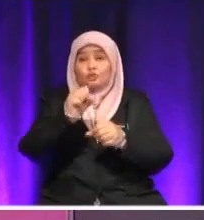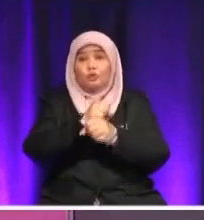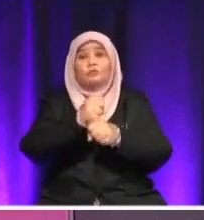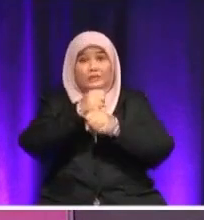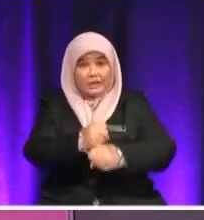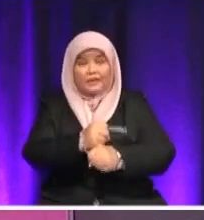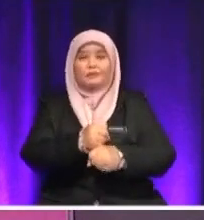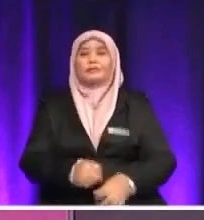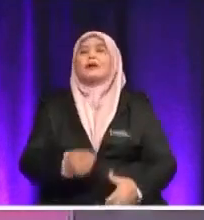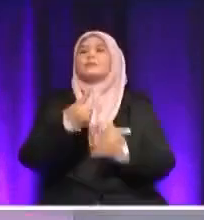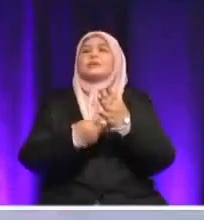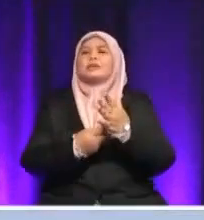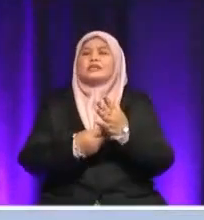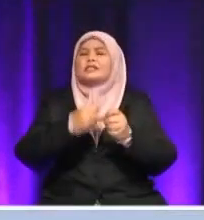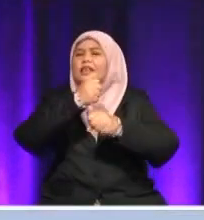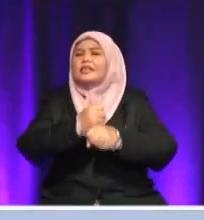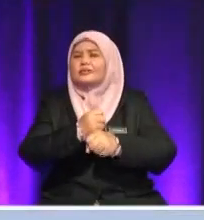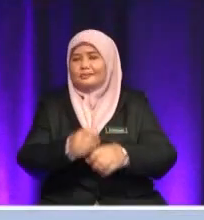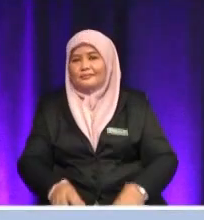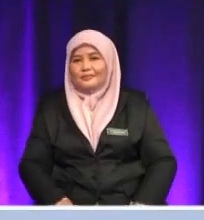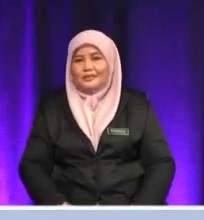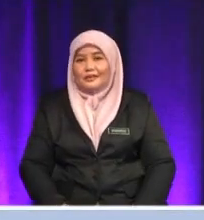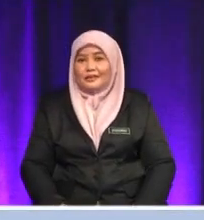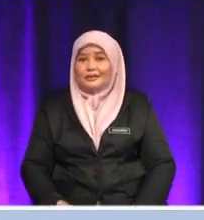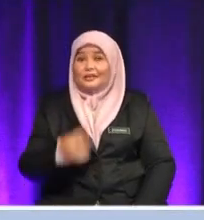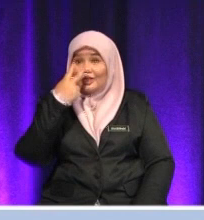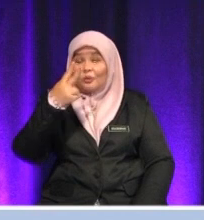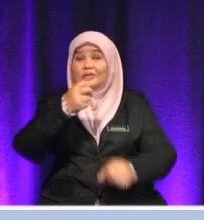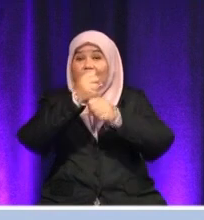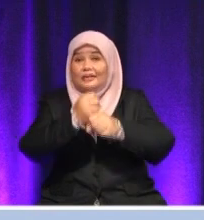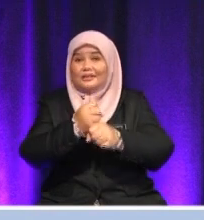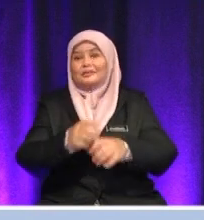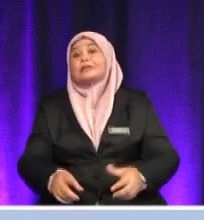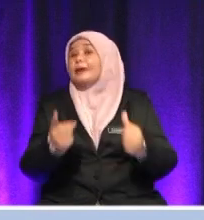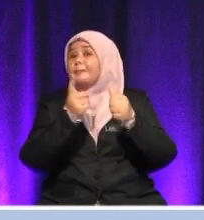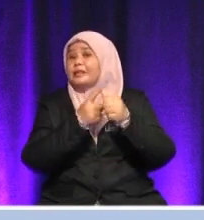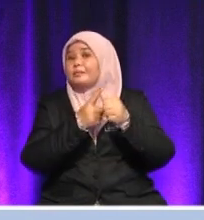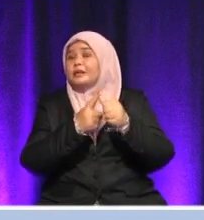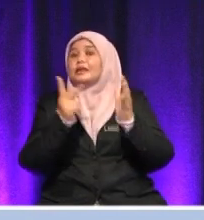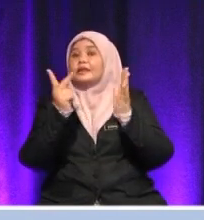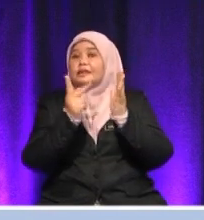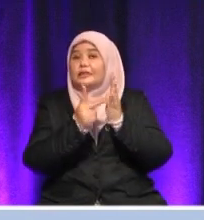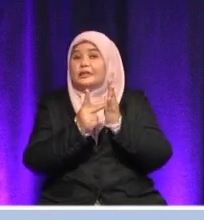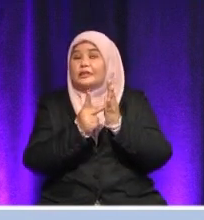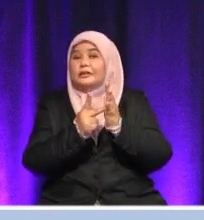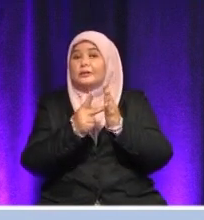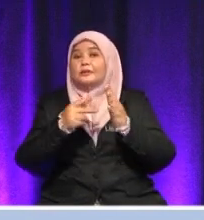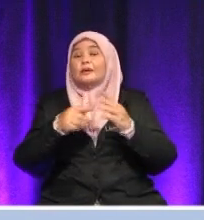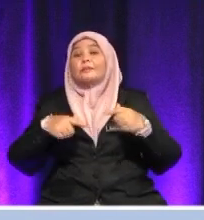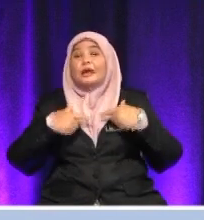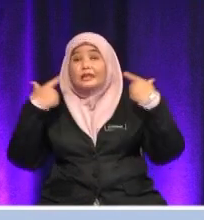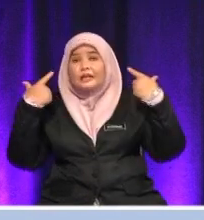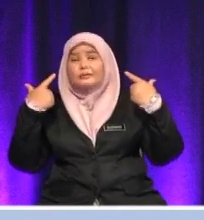dia syarat-syarat saksi tu Hakim? Jom kita tengok syarat dia. Okey, yang pertama, kena baligh, kena